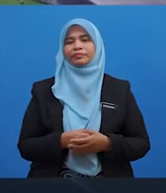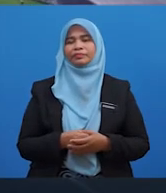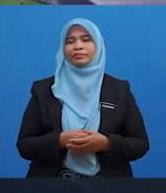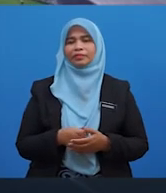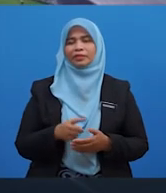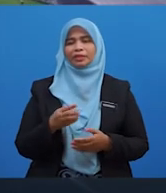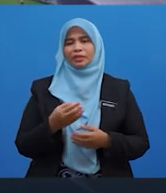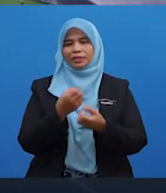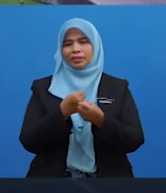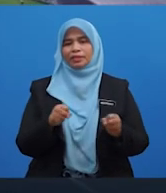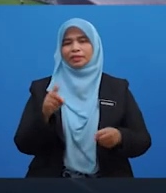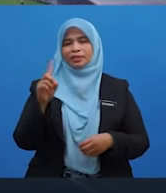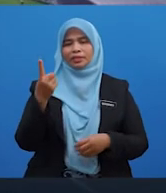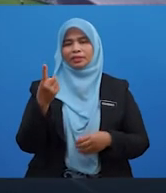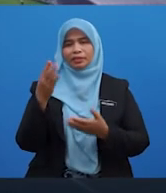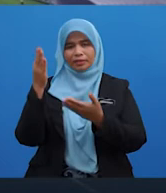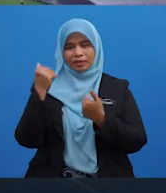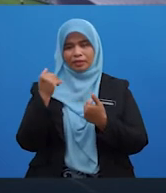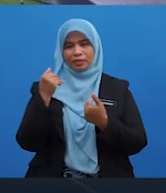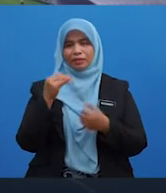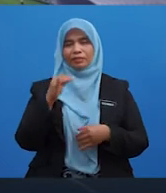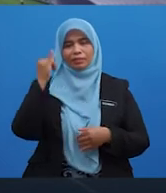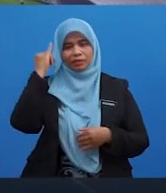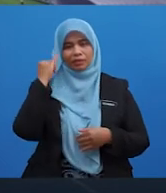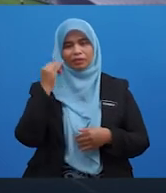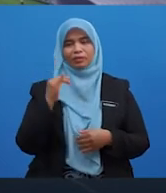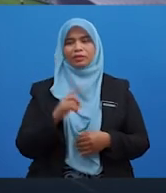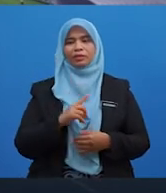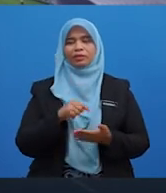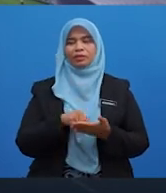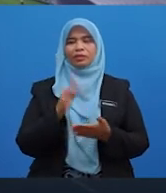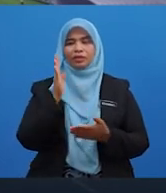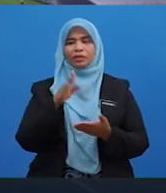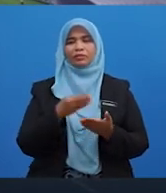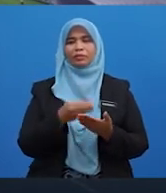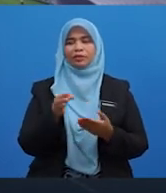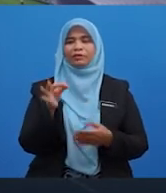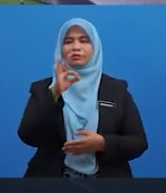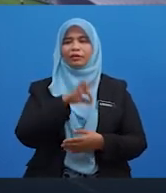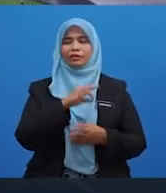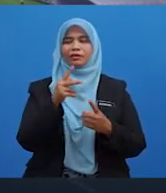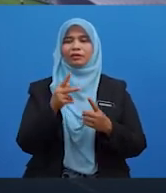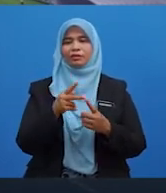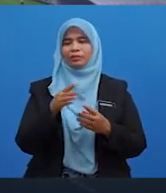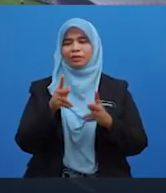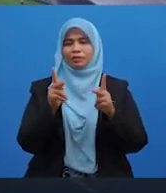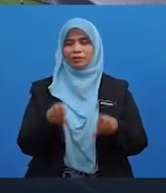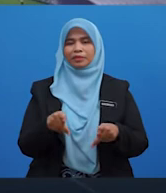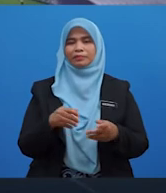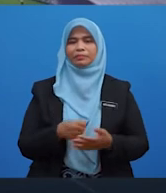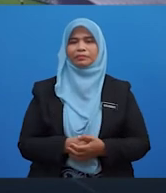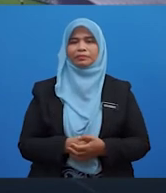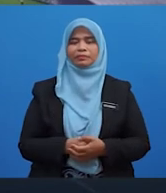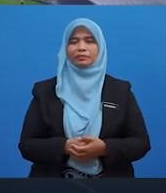Sekian daripada saya kali ini. Diharapkan ilmu ini bermanfaat kepada para pelajar untuk pembelajaran dan